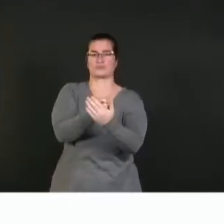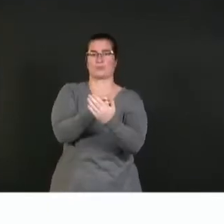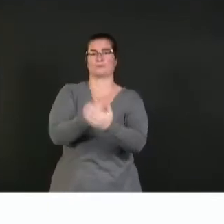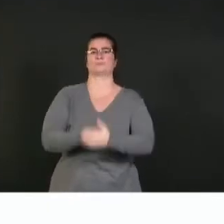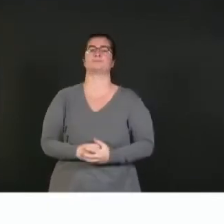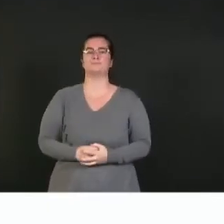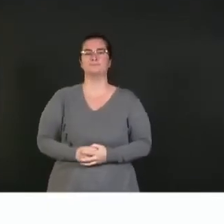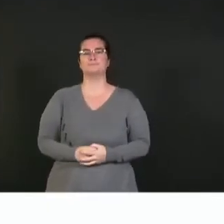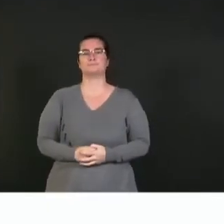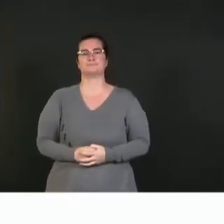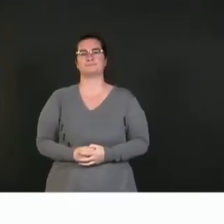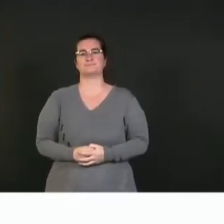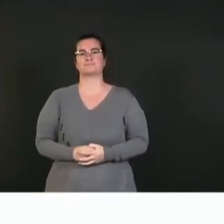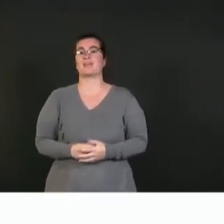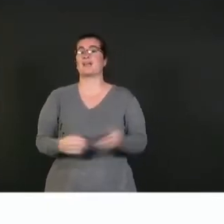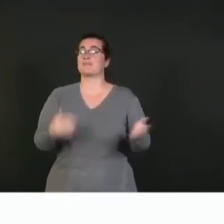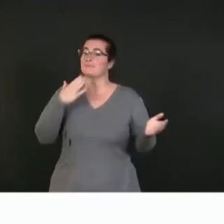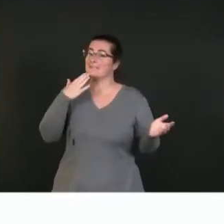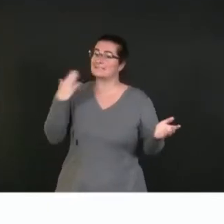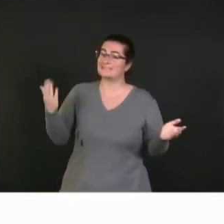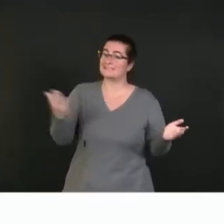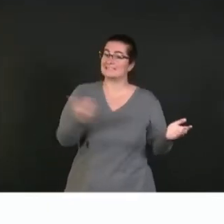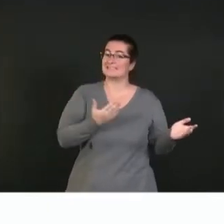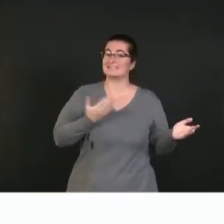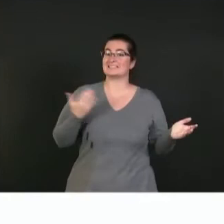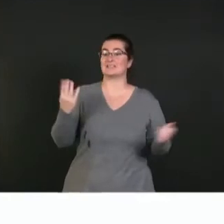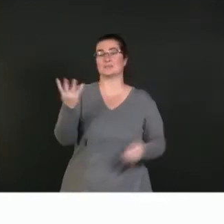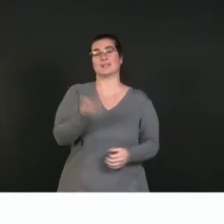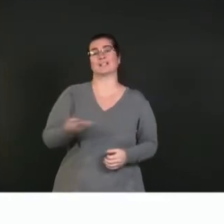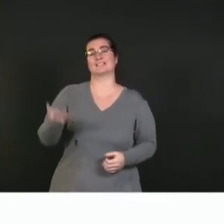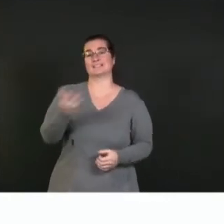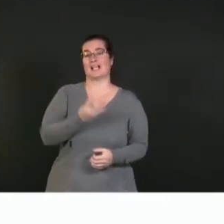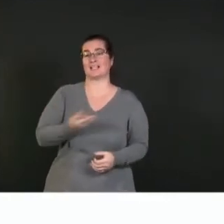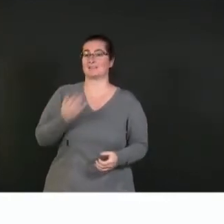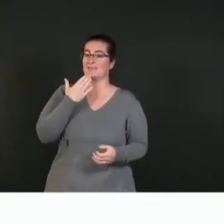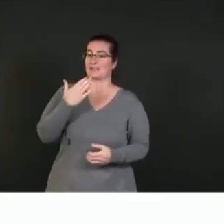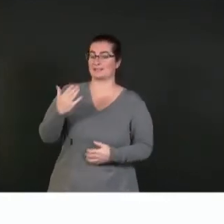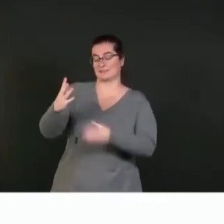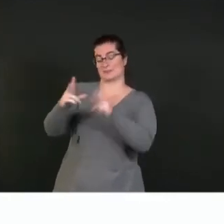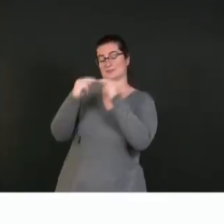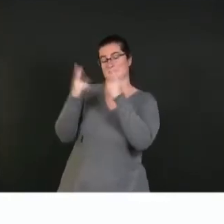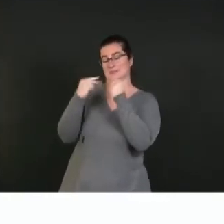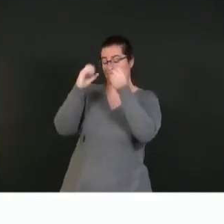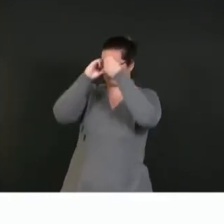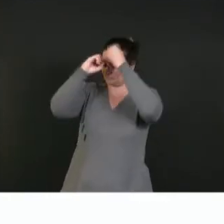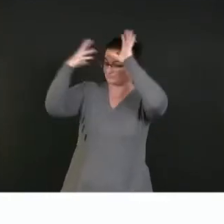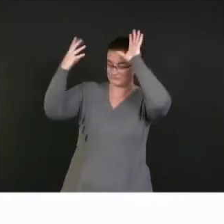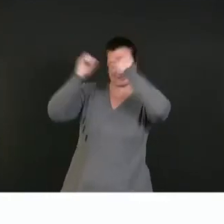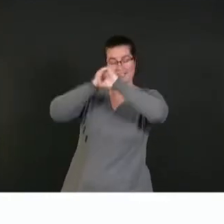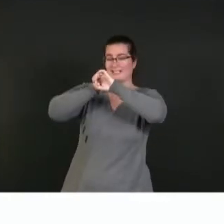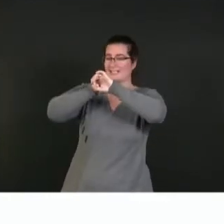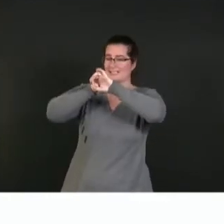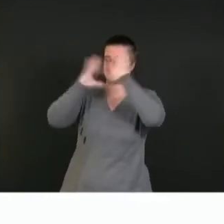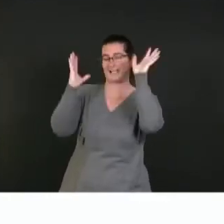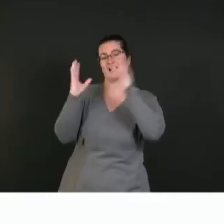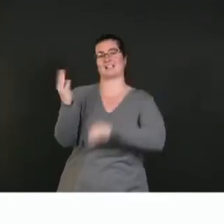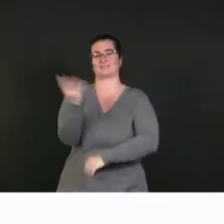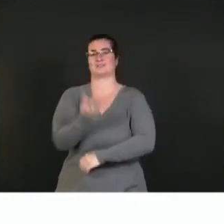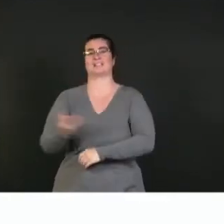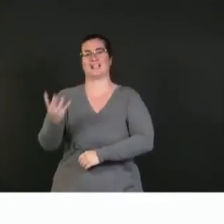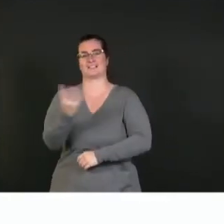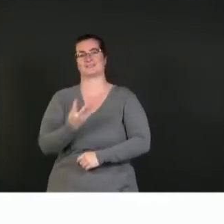vous, et il est temps de vous remercier. Merci pour les éclairages que vous nous avez apportés, Philippe Madec, Céline Maillère, Marc Barra, Laure